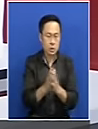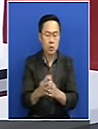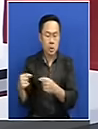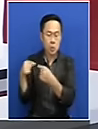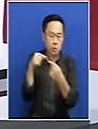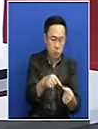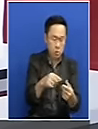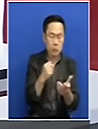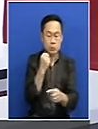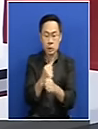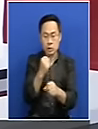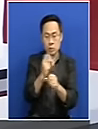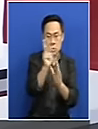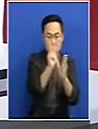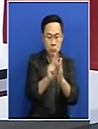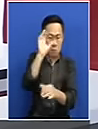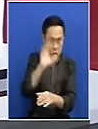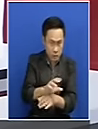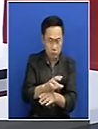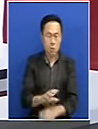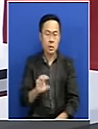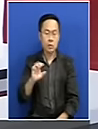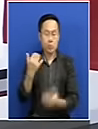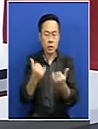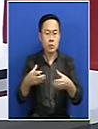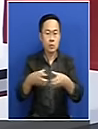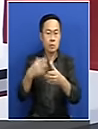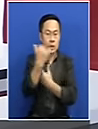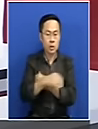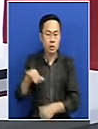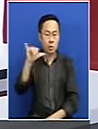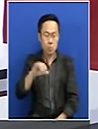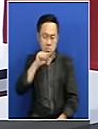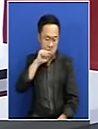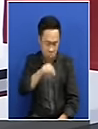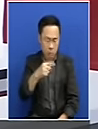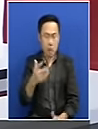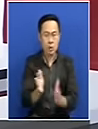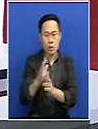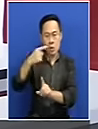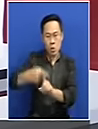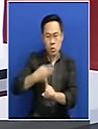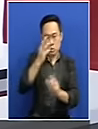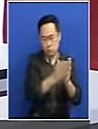การบังคับใช้กฎหมายอย่างเข้มงวดเพราะว่า EU ประกาศมาเลยนะคะบอกว่าให้เวลาเราแค่ประมาณ6เดือนเท่านั้น